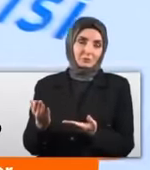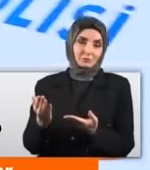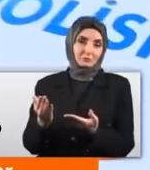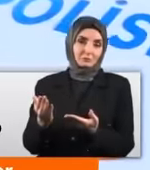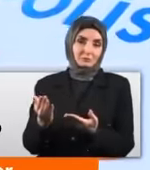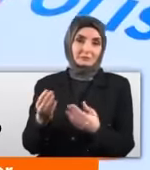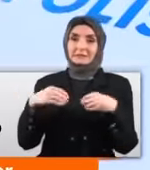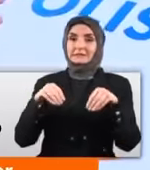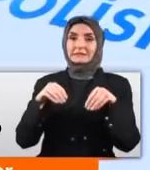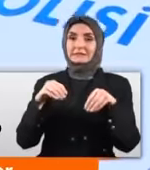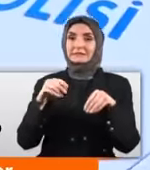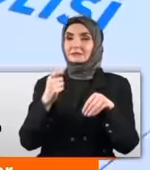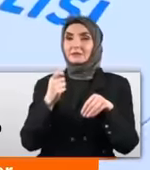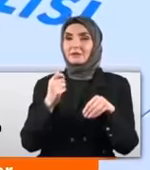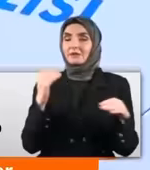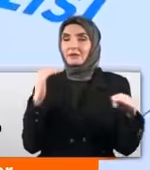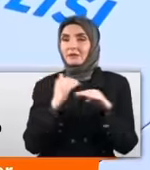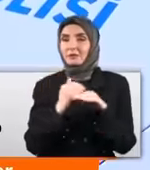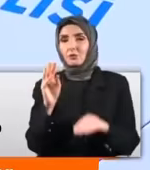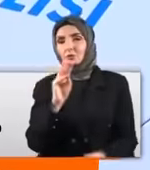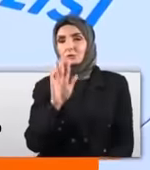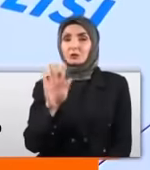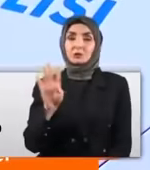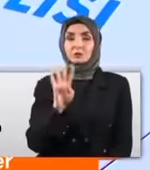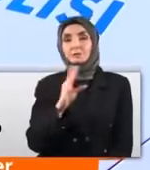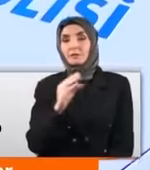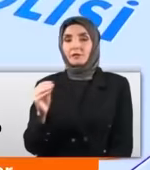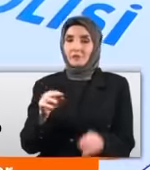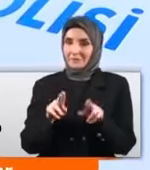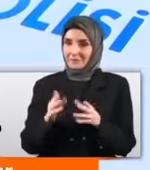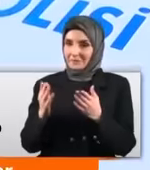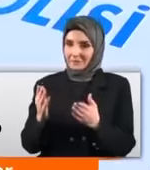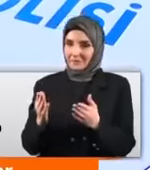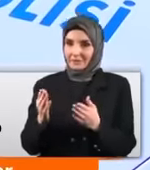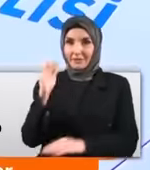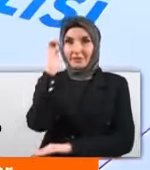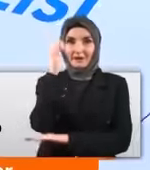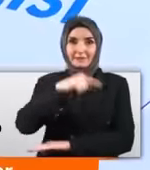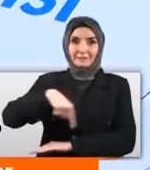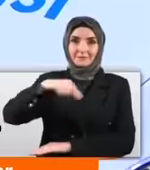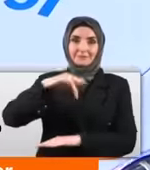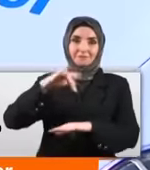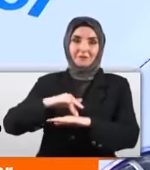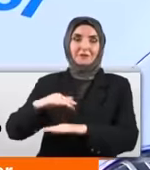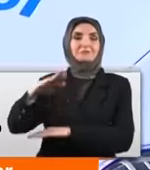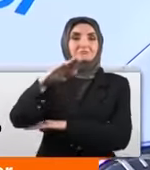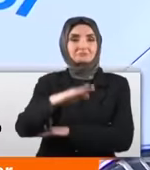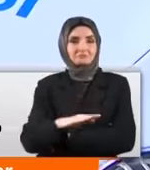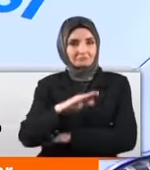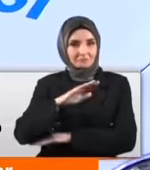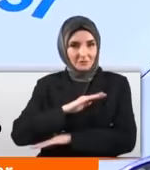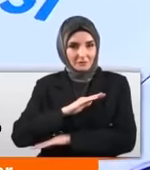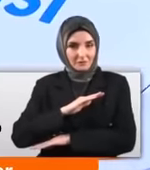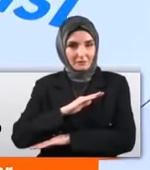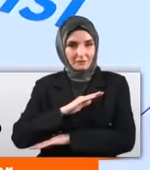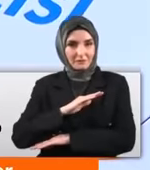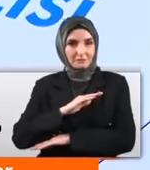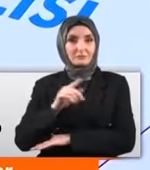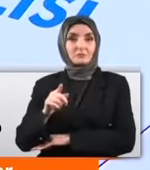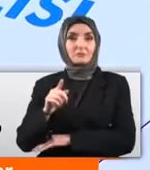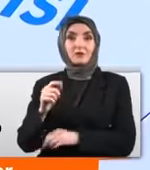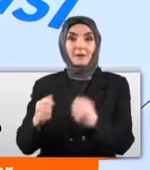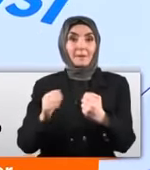yaklaşık 35-40 milyon lira. Bu araç Taksim Meydanı'nda sergileniyor. Aracın sahibi ise Hollandalı bir suç